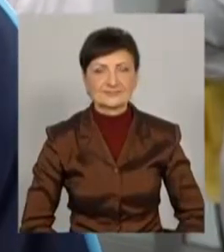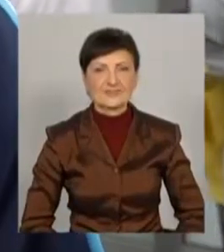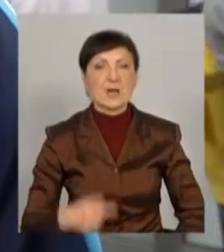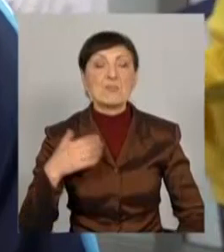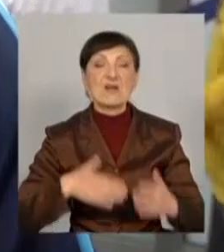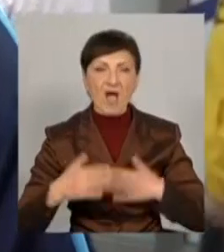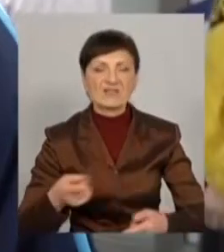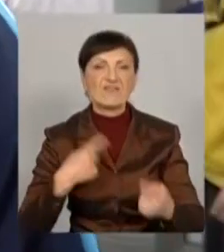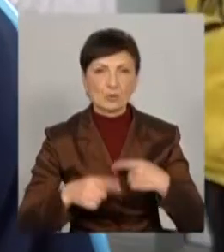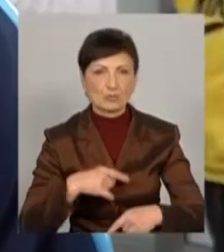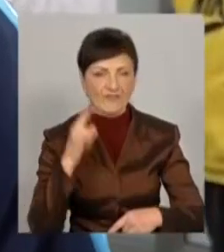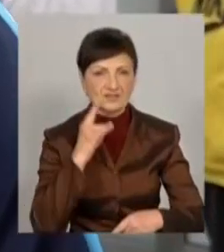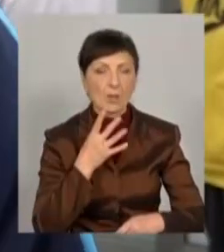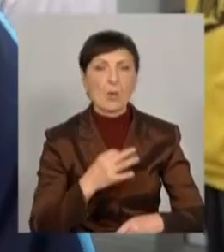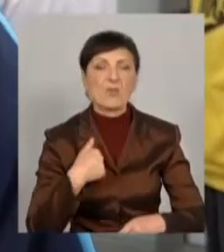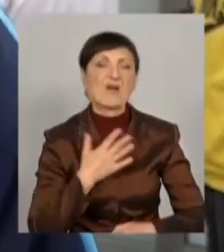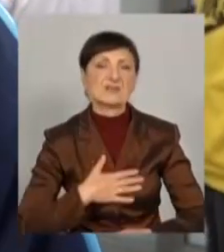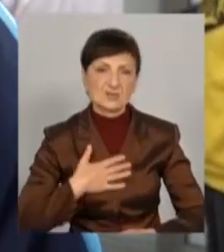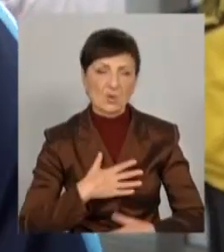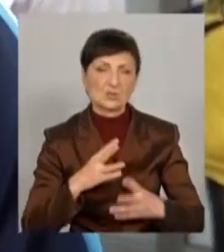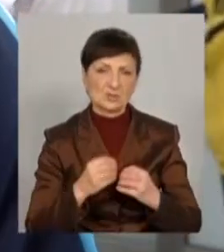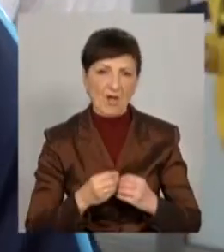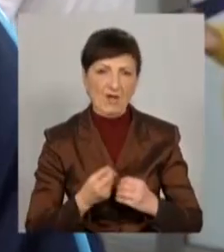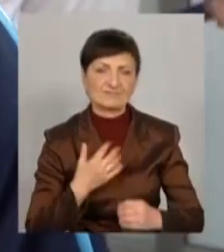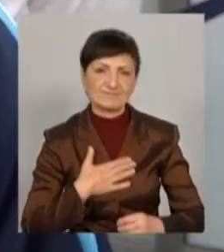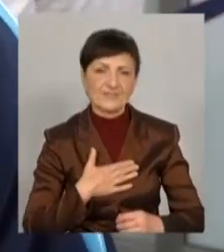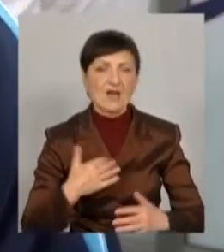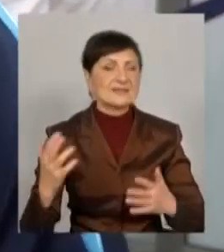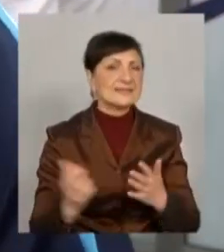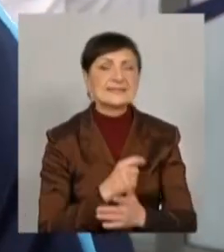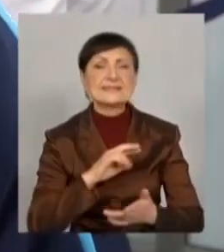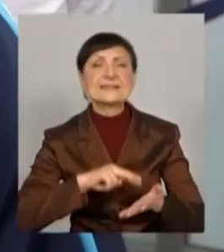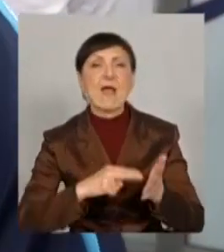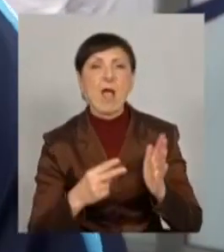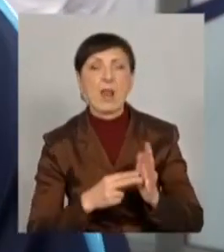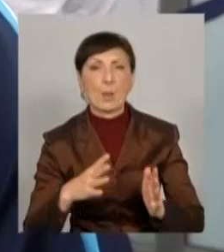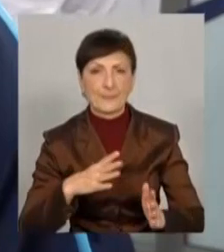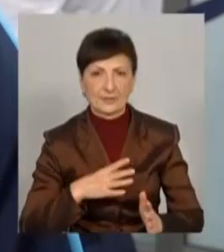Мы рады вернуться на родину, но мы расстроены результатами. Не смогли достичь целей, которые